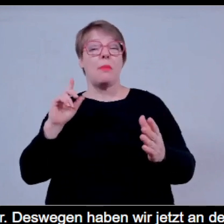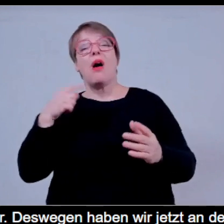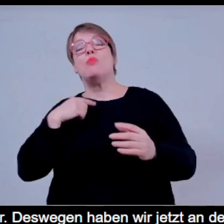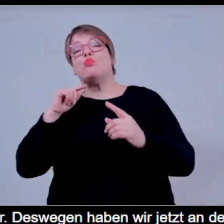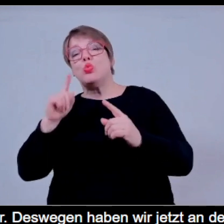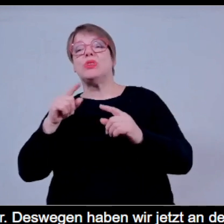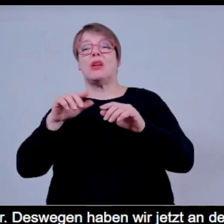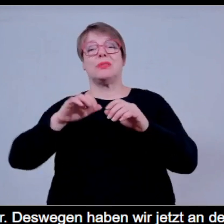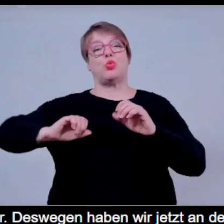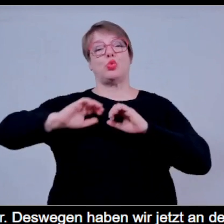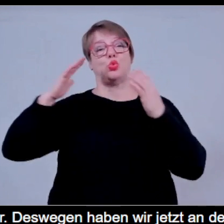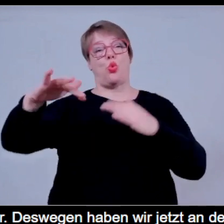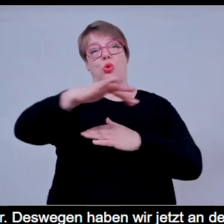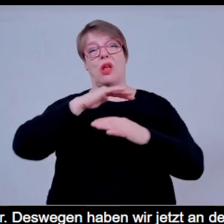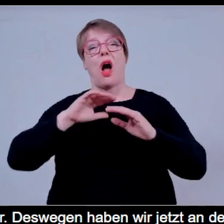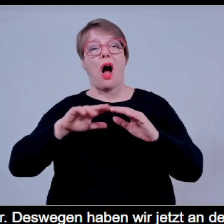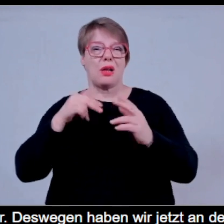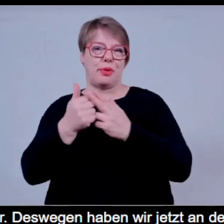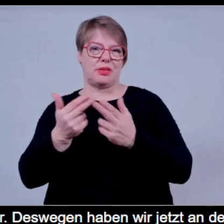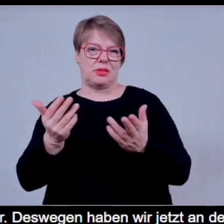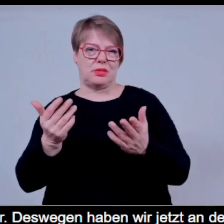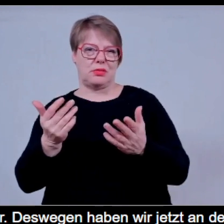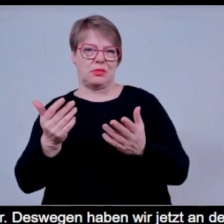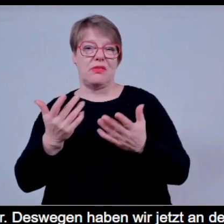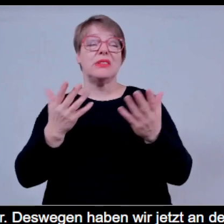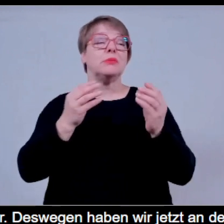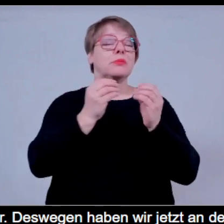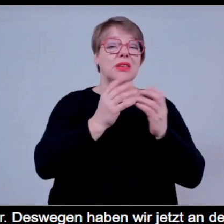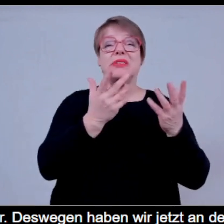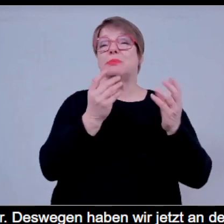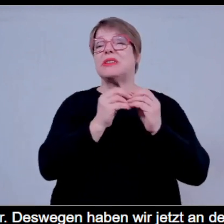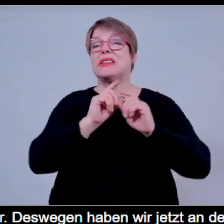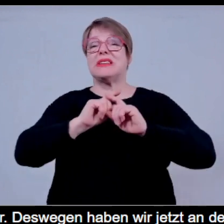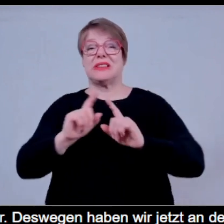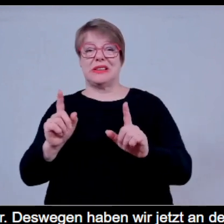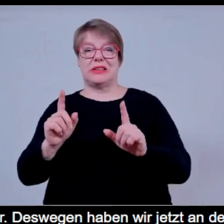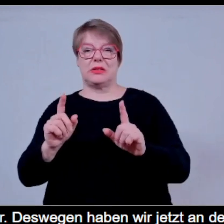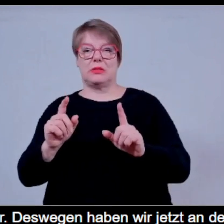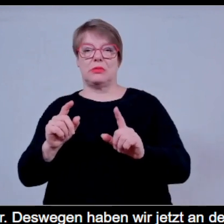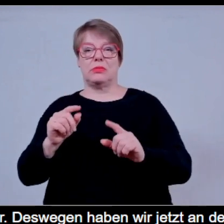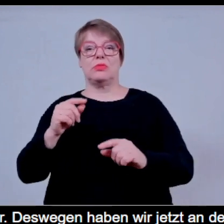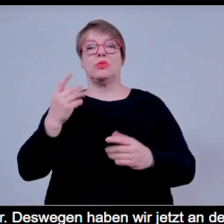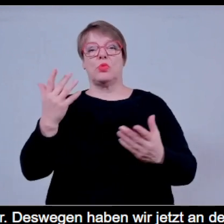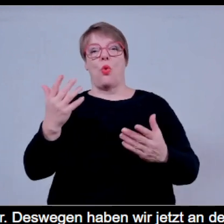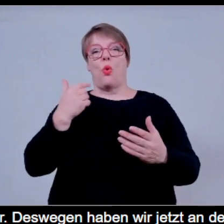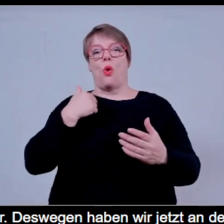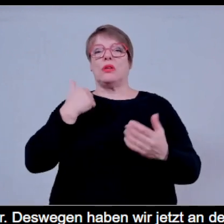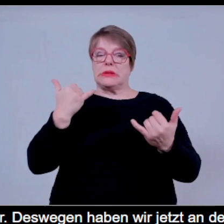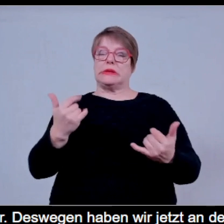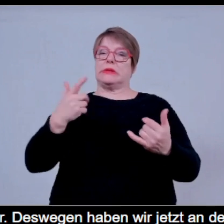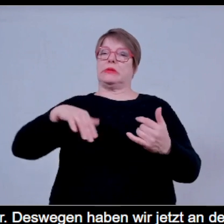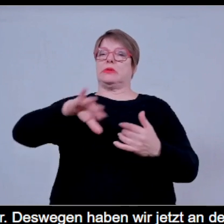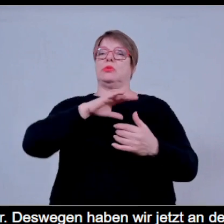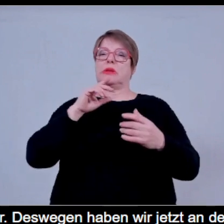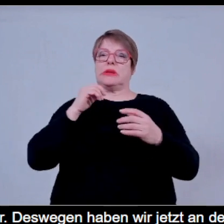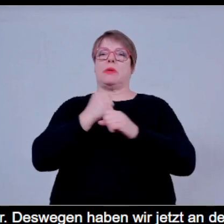ich auch. Wenn es ICE ist oder andere Themen, Intercity Express, Sprinter, Eurocity, dann reden wir davon. Fernverkehr,